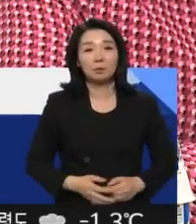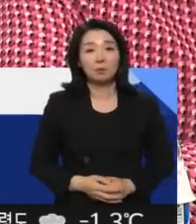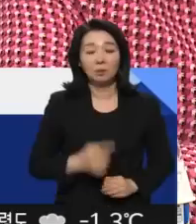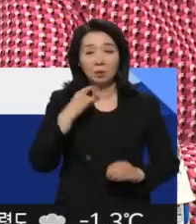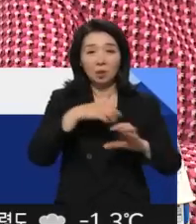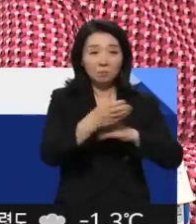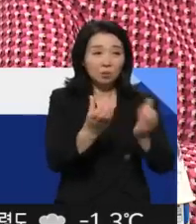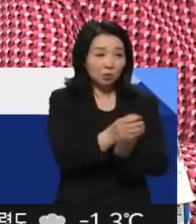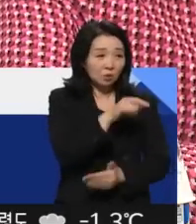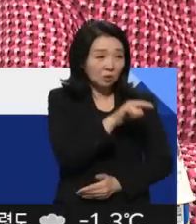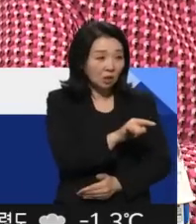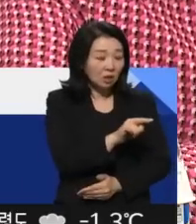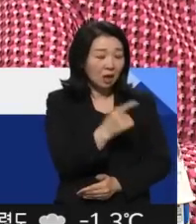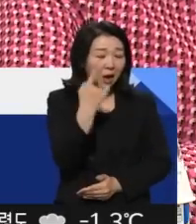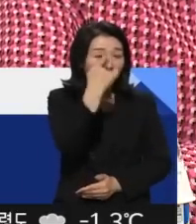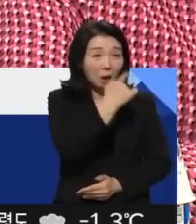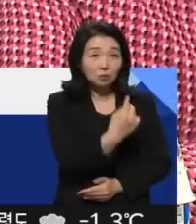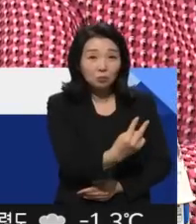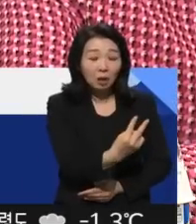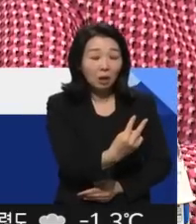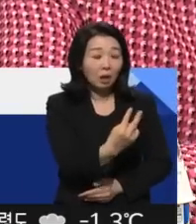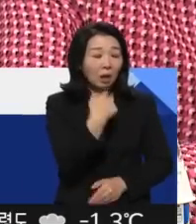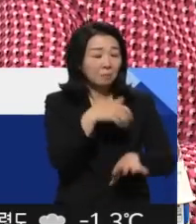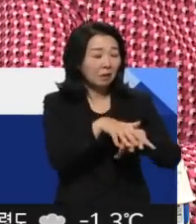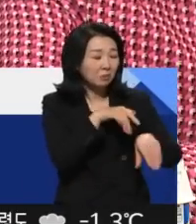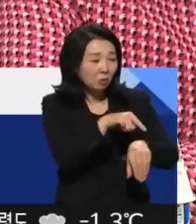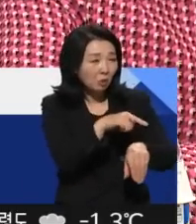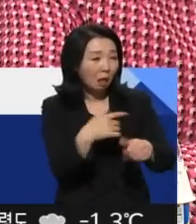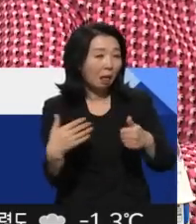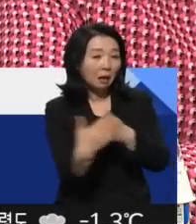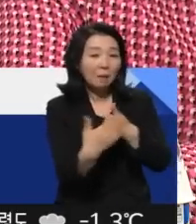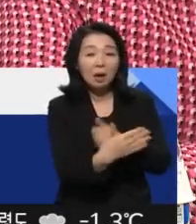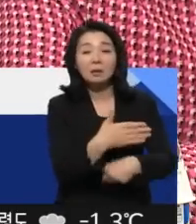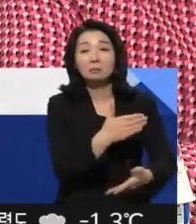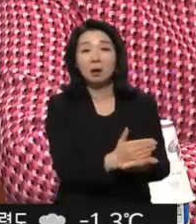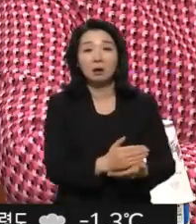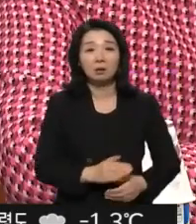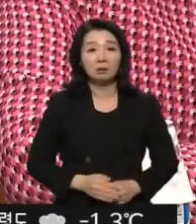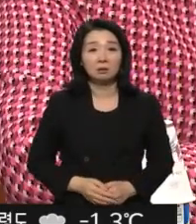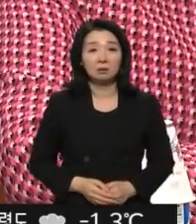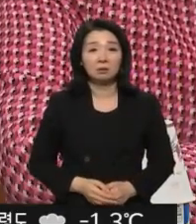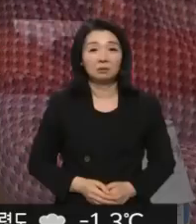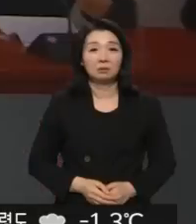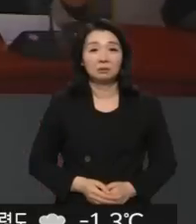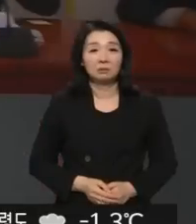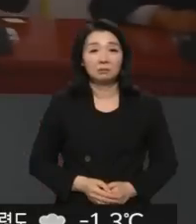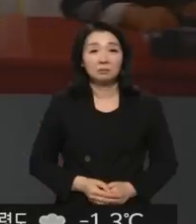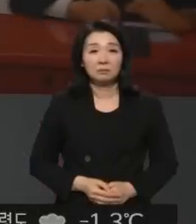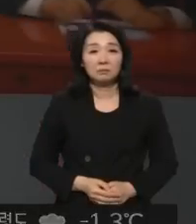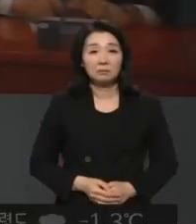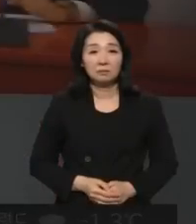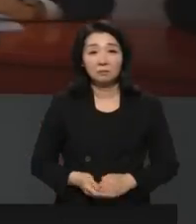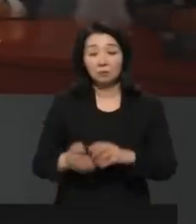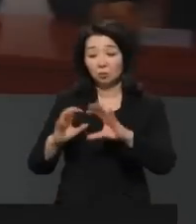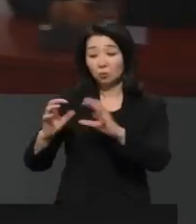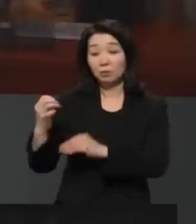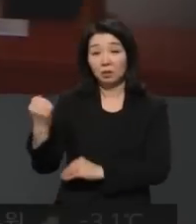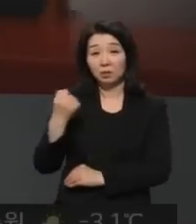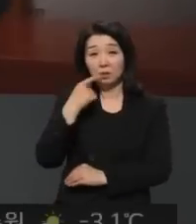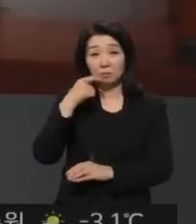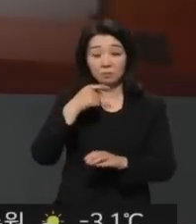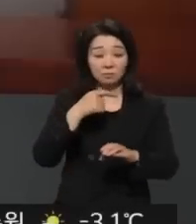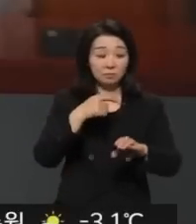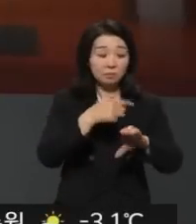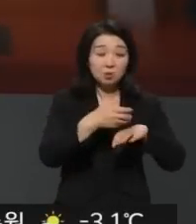민주당도 자신들의 이중대인 민주노총을 감싸기만 할 일이 아닙니다. 그리고 국민의힘이